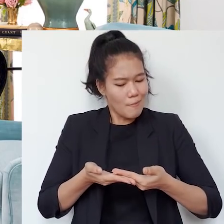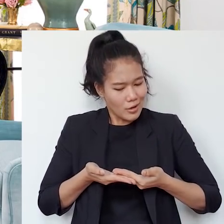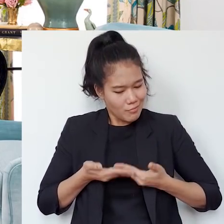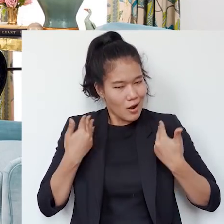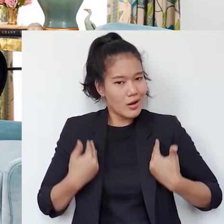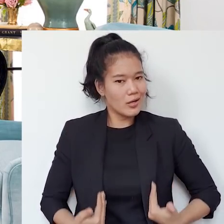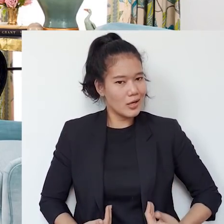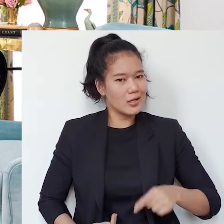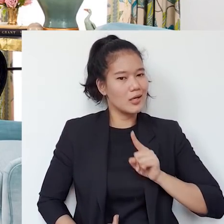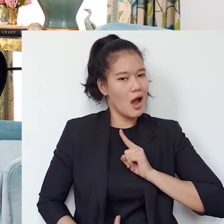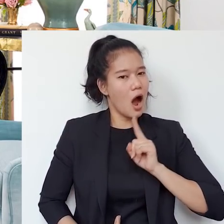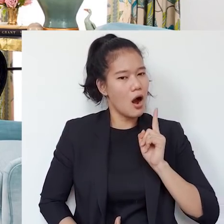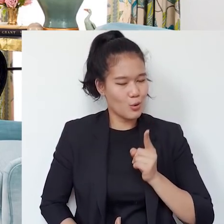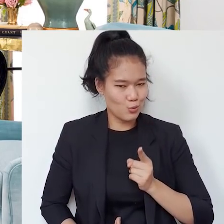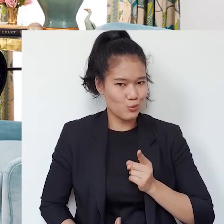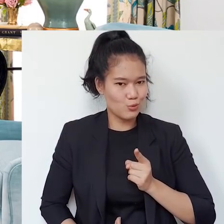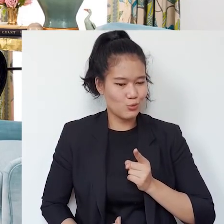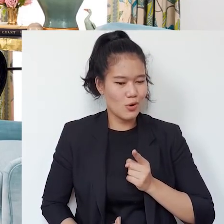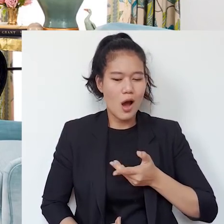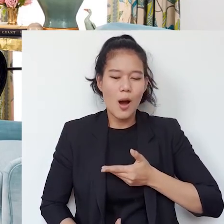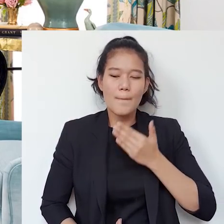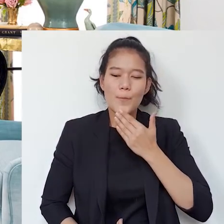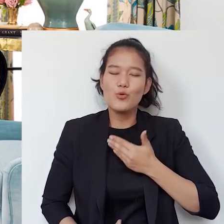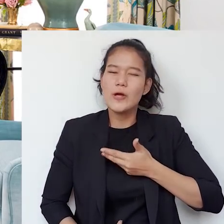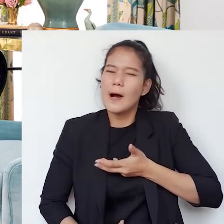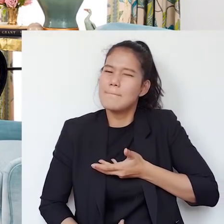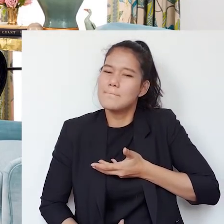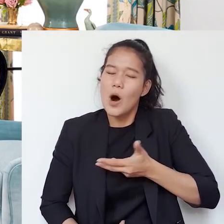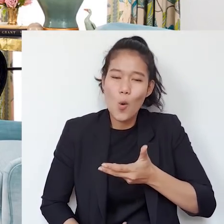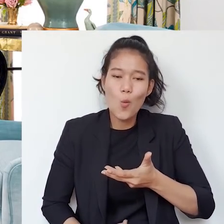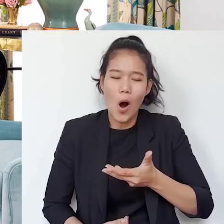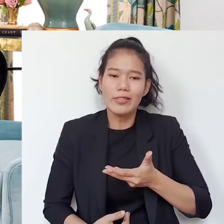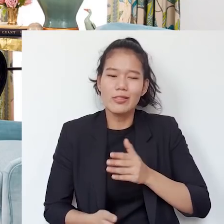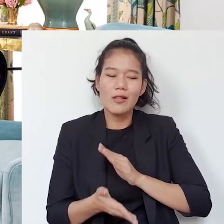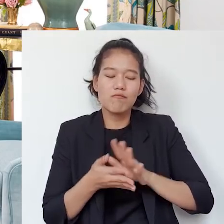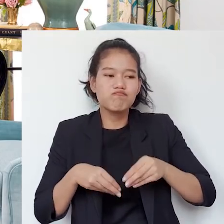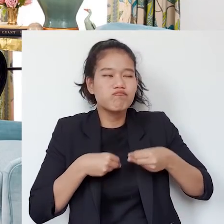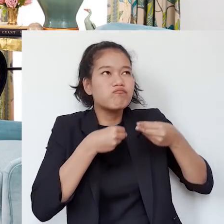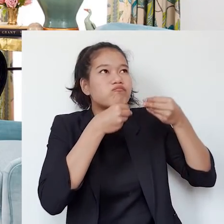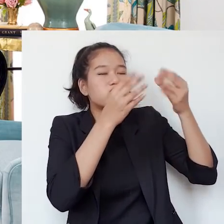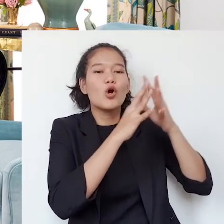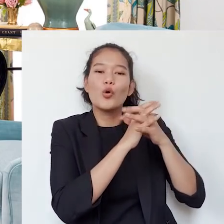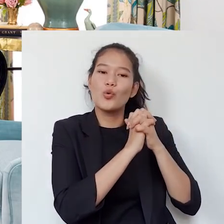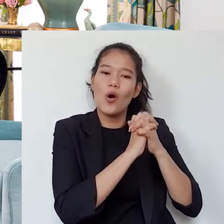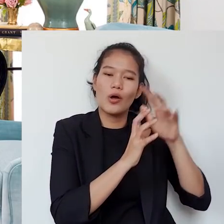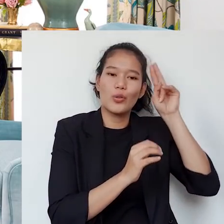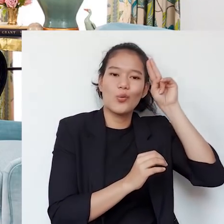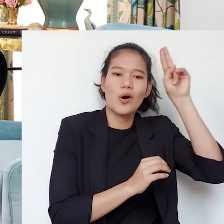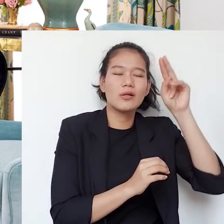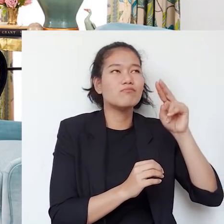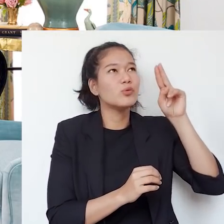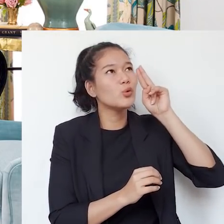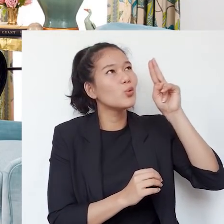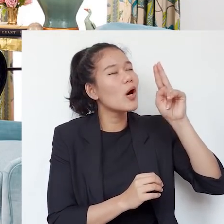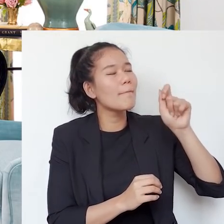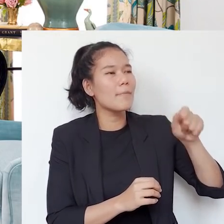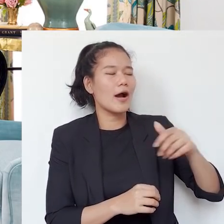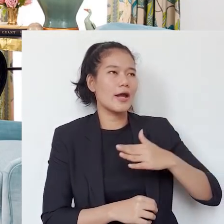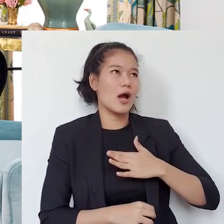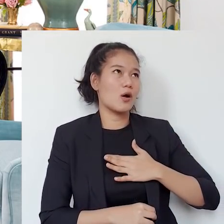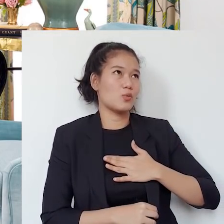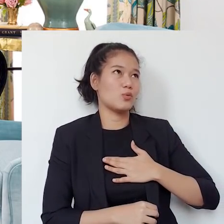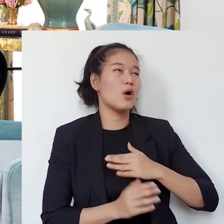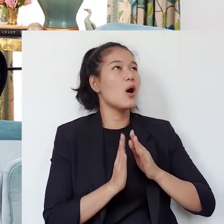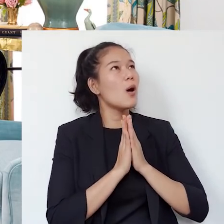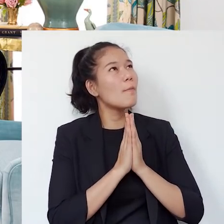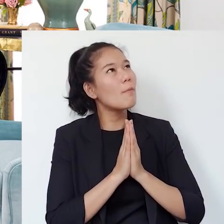kemudian keinginan kita yang sungguh-sungguh kita naikkan di dalam doa, Tuhan pakai aku, beri aku